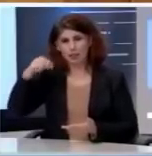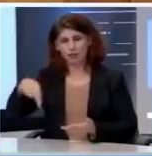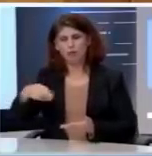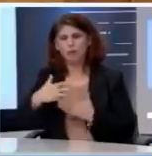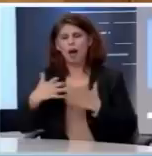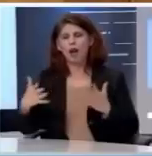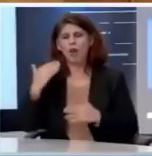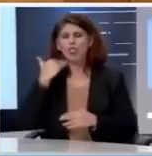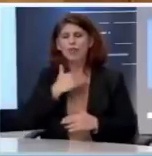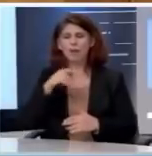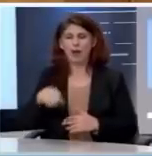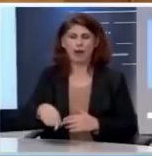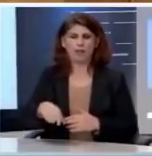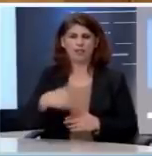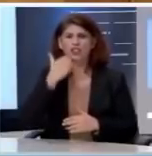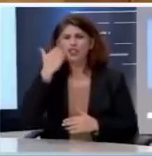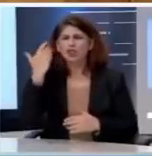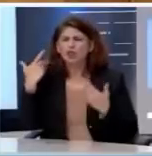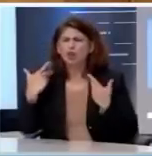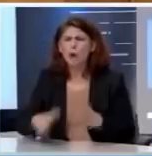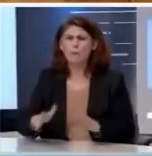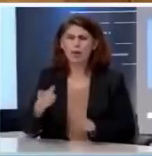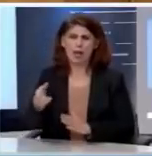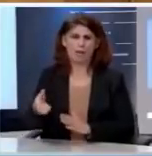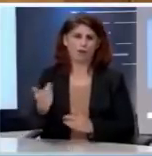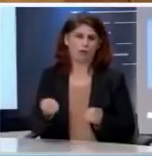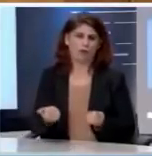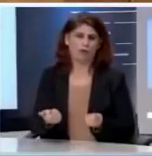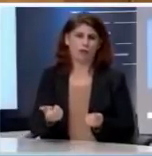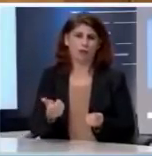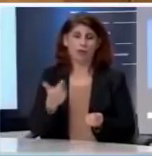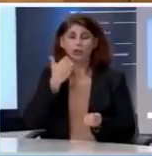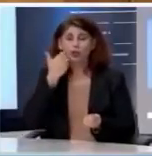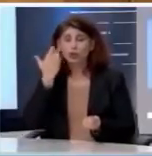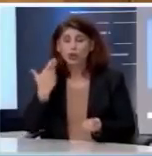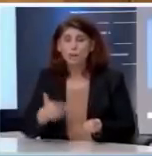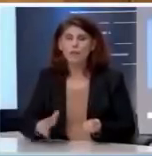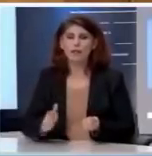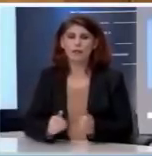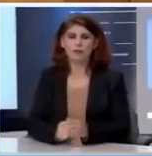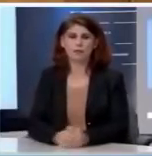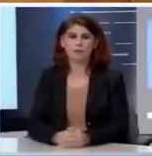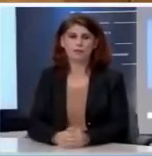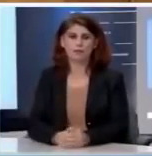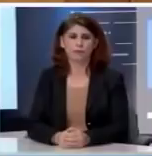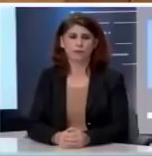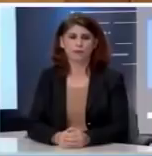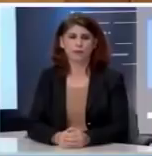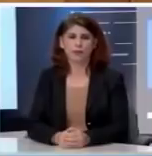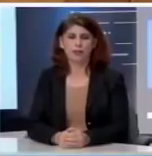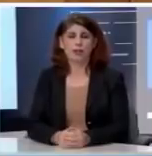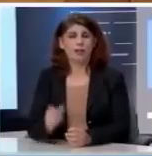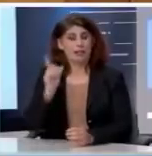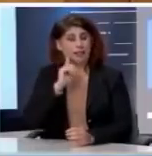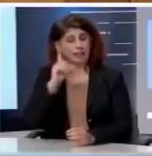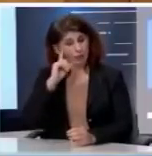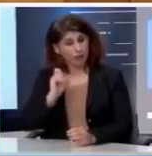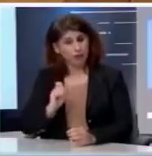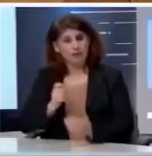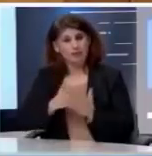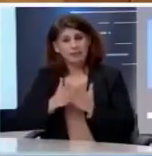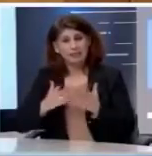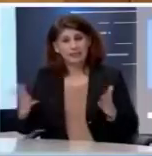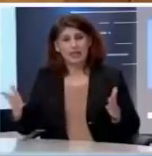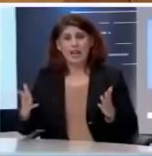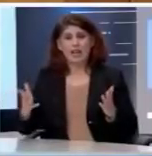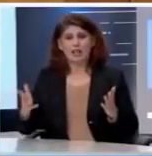αυτής της ιστορίας. Είναι ντροπή αυτό που κάνετε. Είναι ντροπή όσοι το κάνουν. Είναι ντροπή. Κυρία, είναι γνωστό ότι έχει